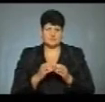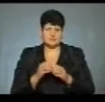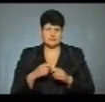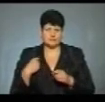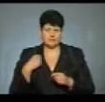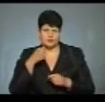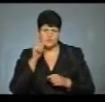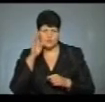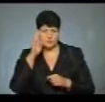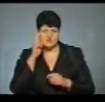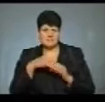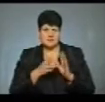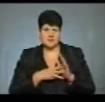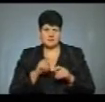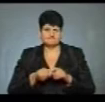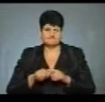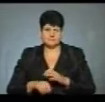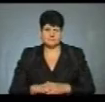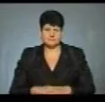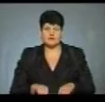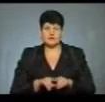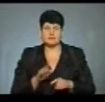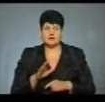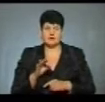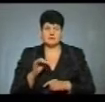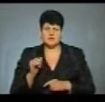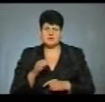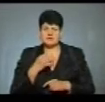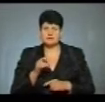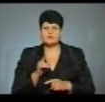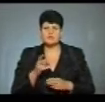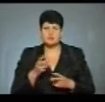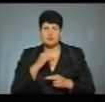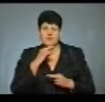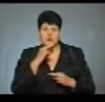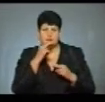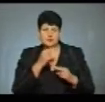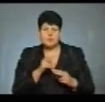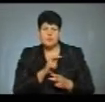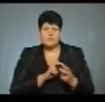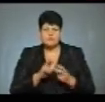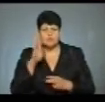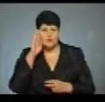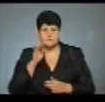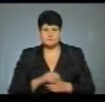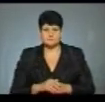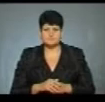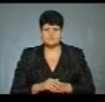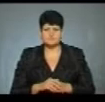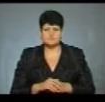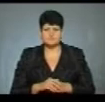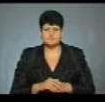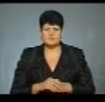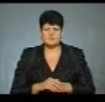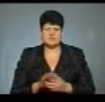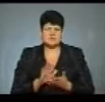хлопці 18 бахнули. Також Віталій Осадчий розповів, на що треба звертати увагу під час пошуку хлопця. Листя непонятне,